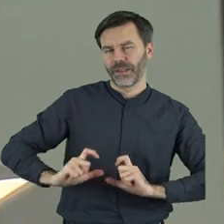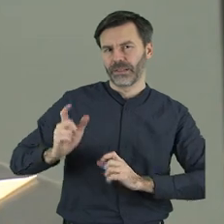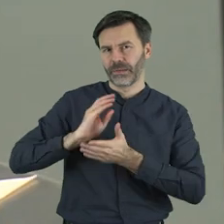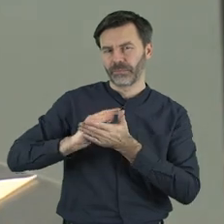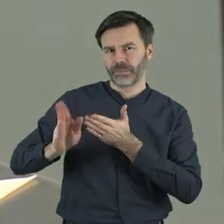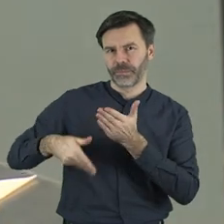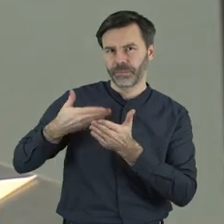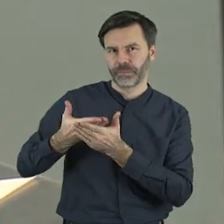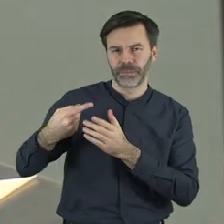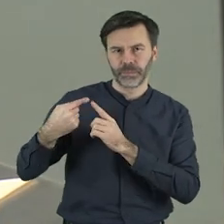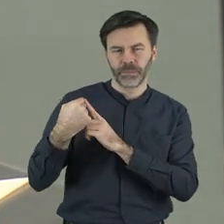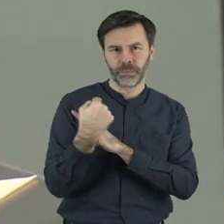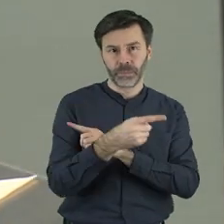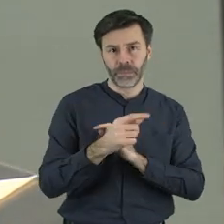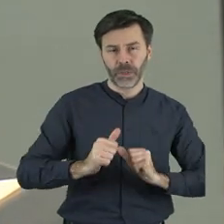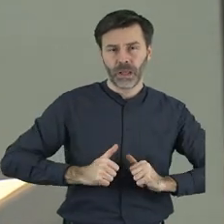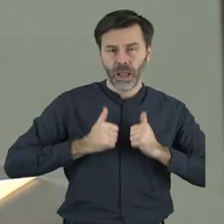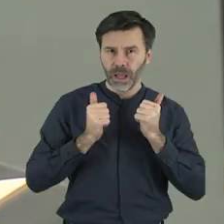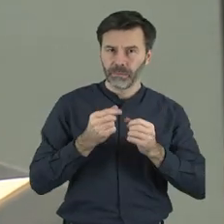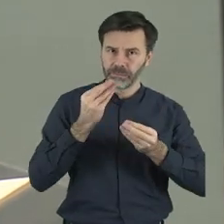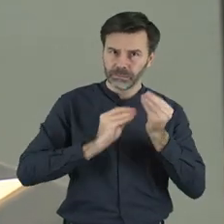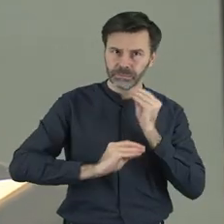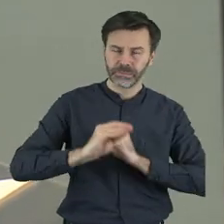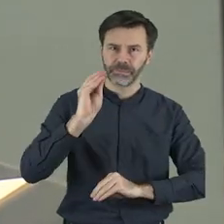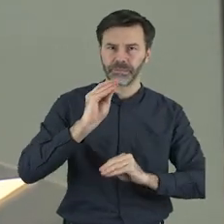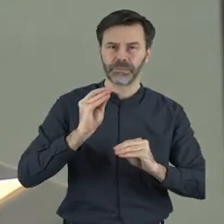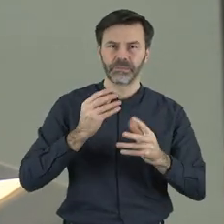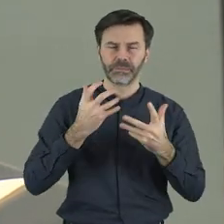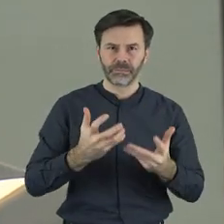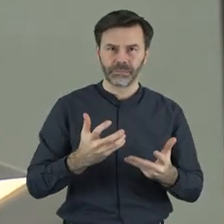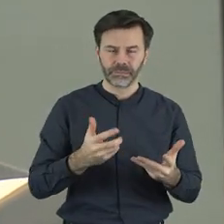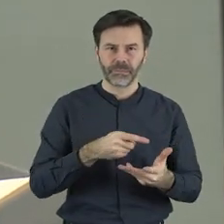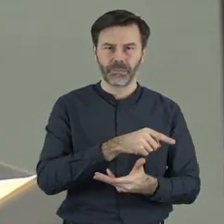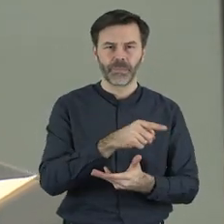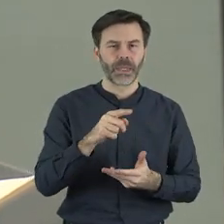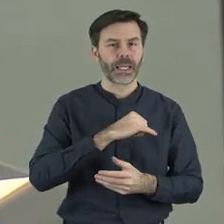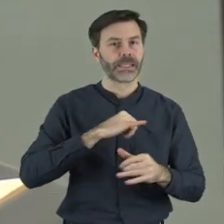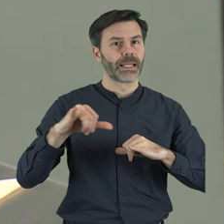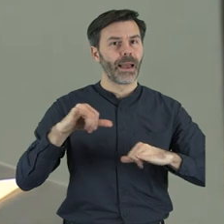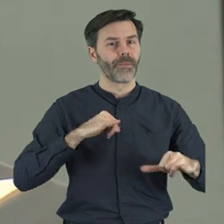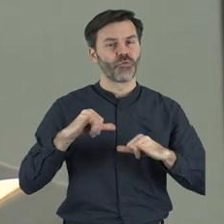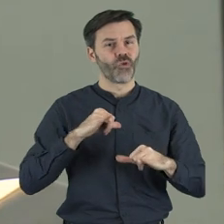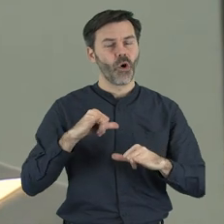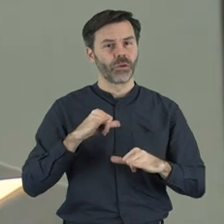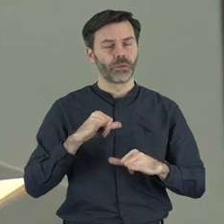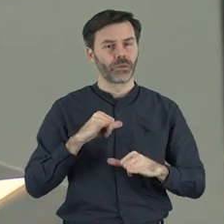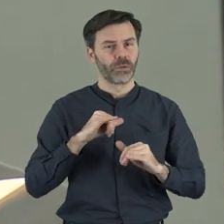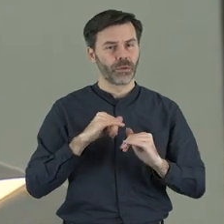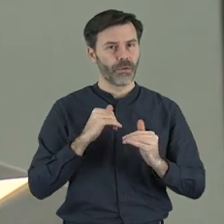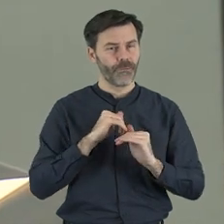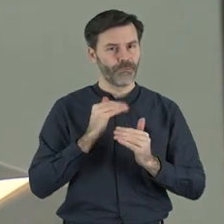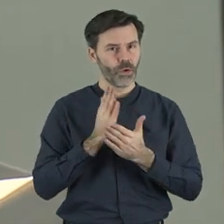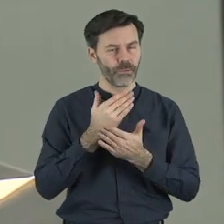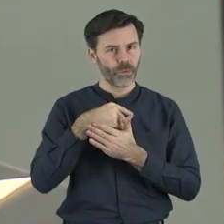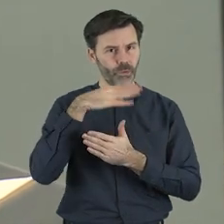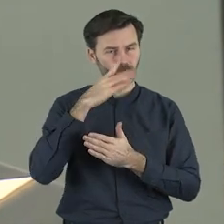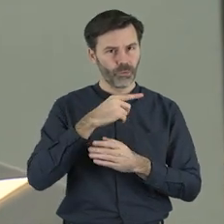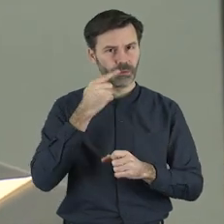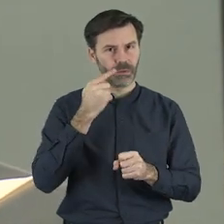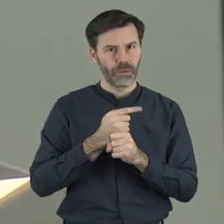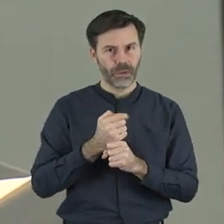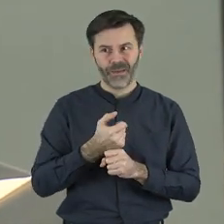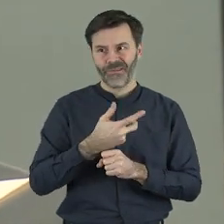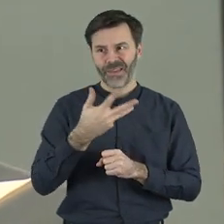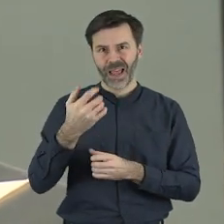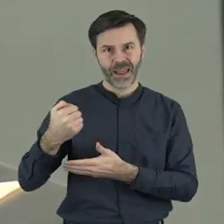wielofunduszowości, samorząd województwa łódzkiego podjął decyzję, że wielofunduszowość w województwie łódzkim nie będzie dostępna. Panie marszałku, co pana skłoniło do takiej